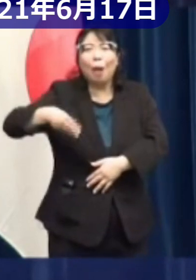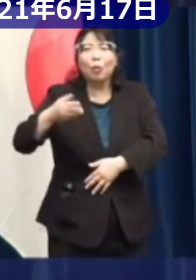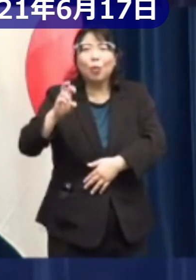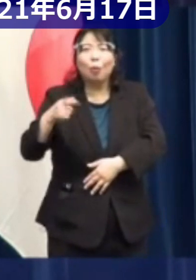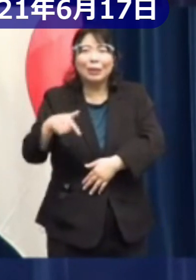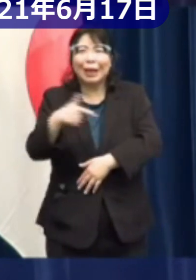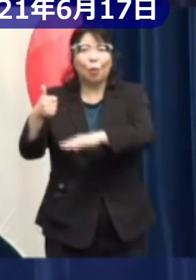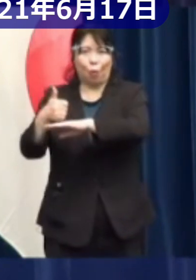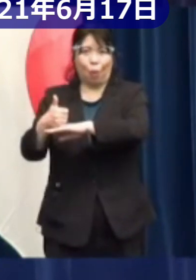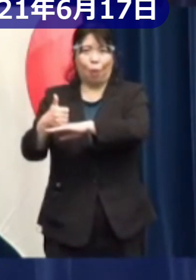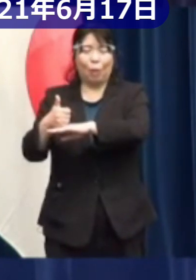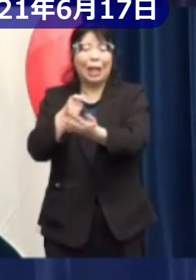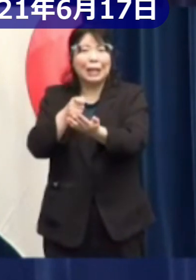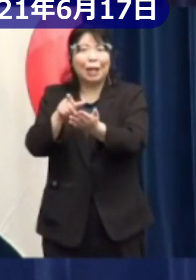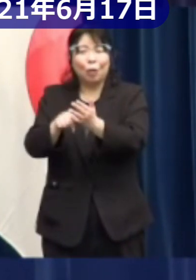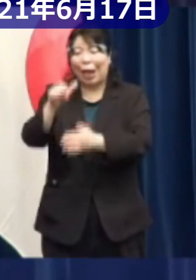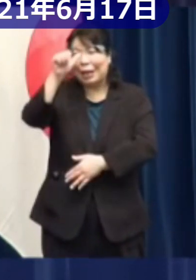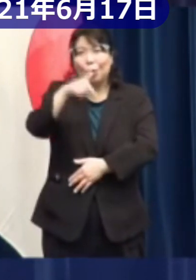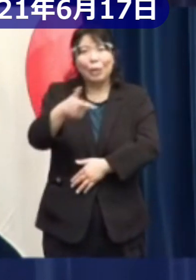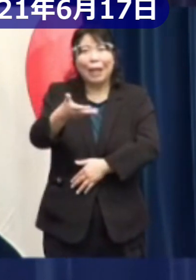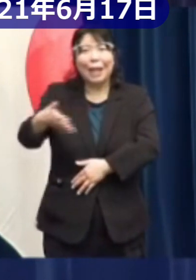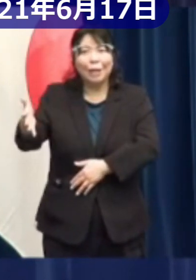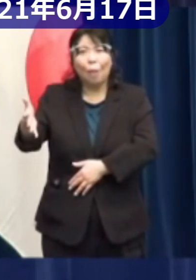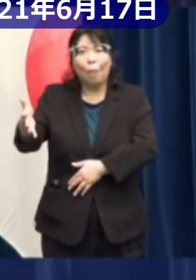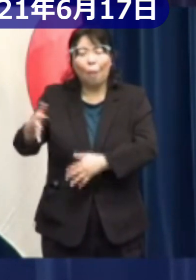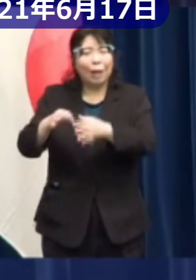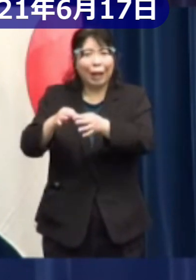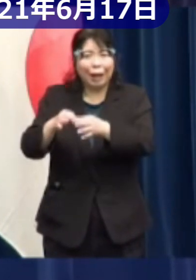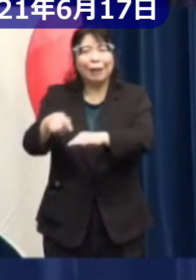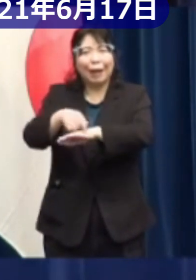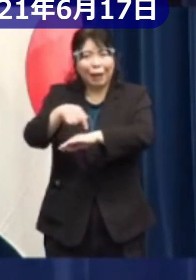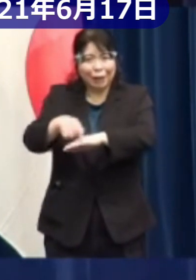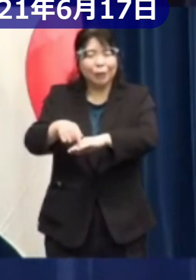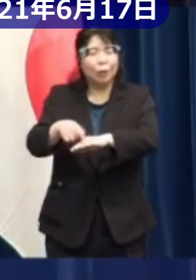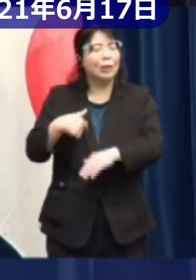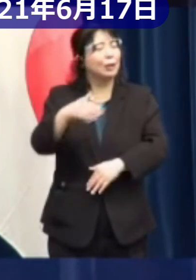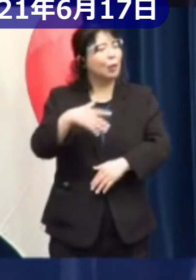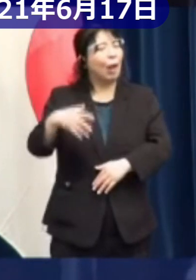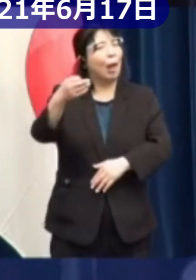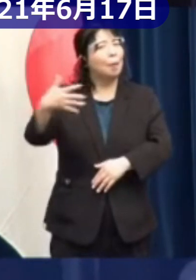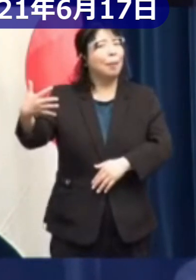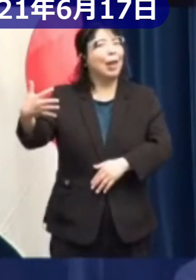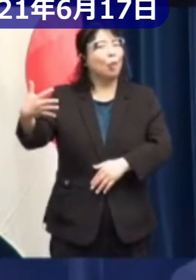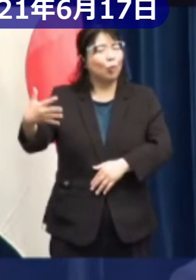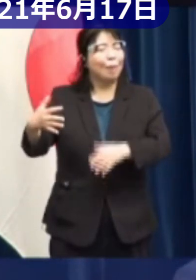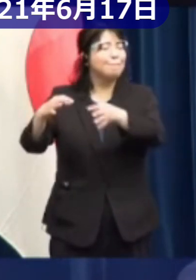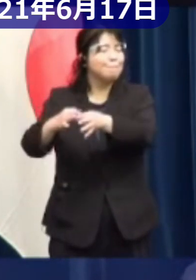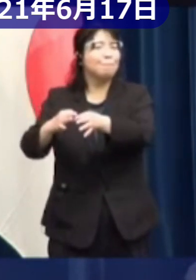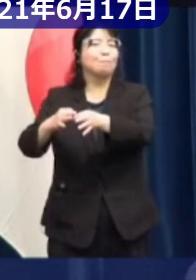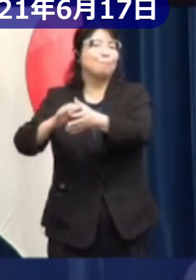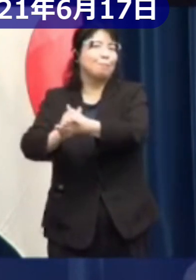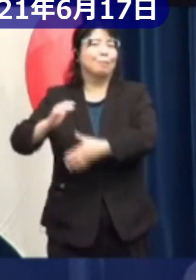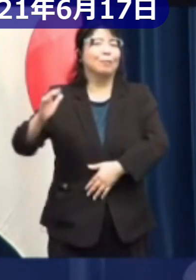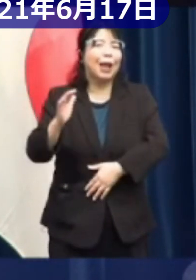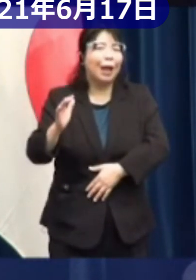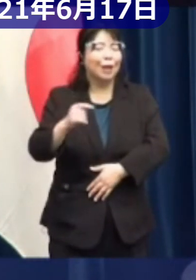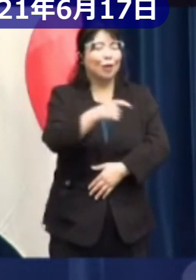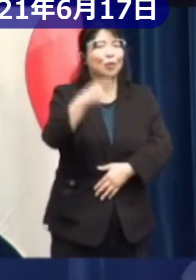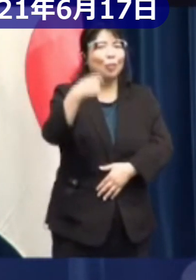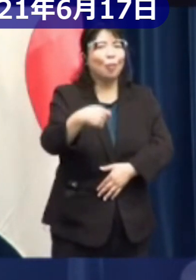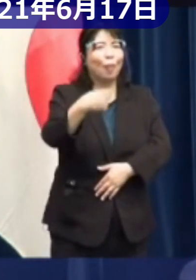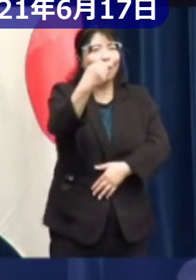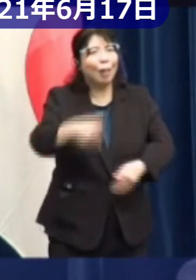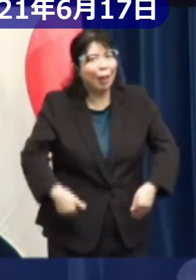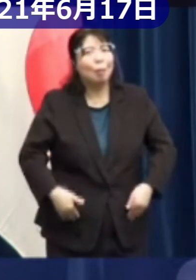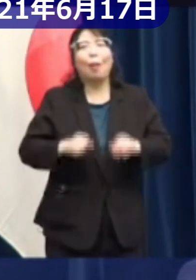記者会見において、インド太平洋戦略に関連して我々は米国と連携しない、中国のしもべにもならないと、 EU と米国の対中外交の